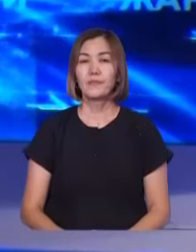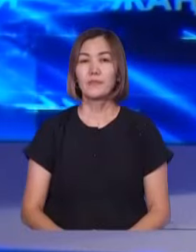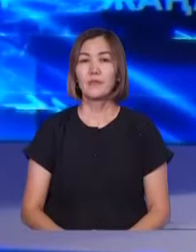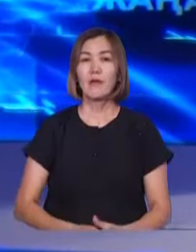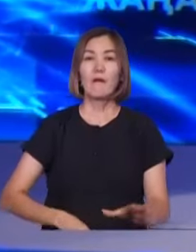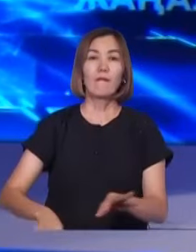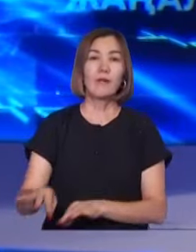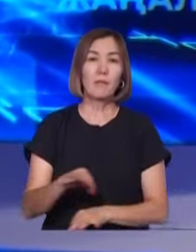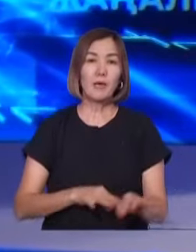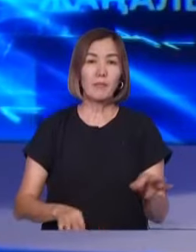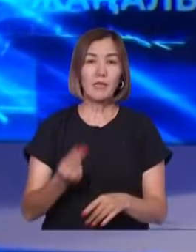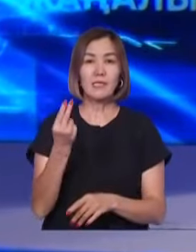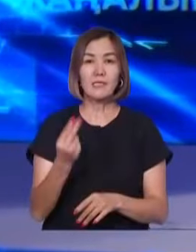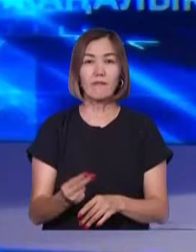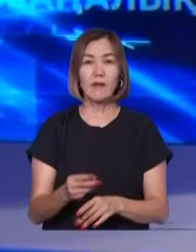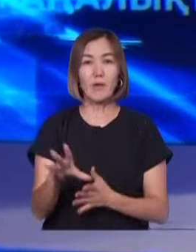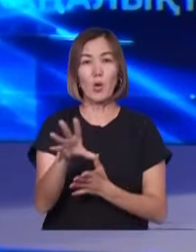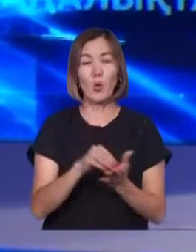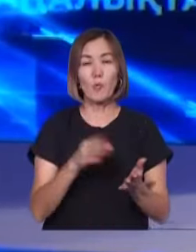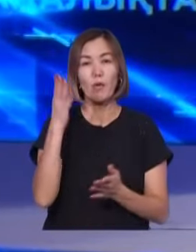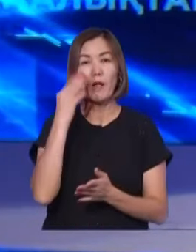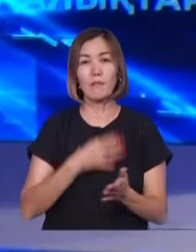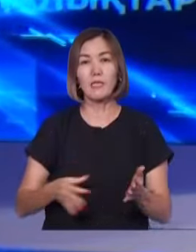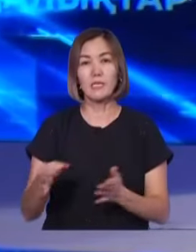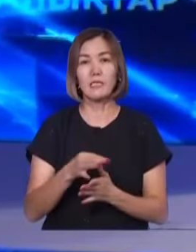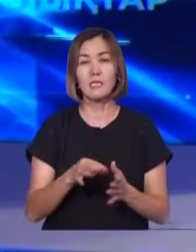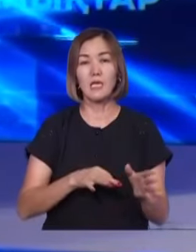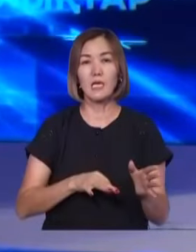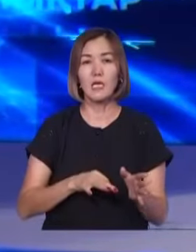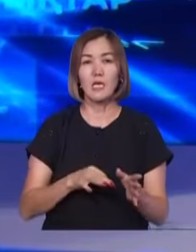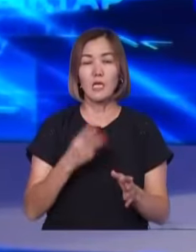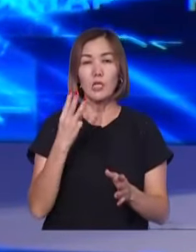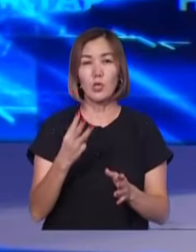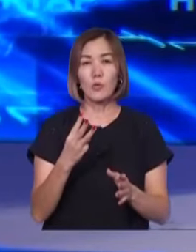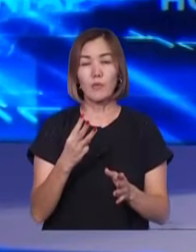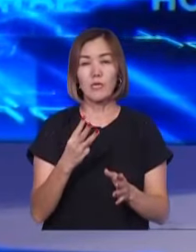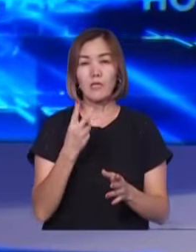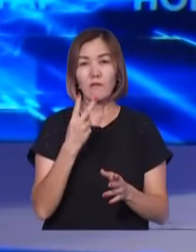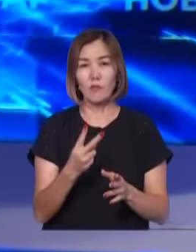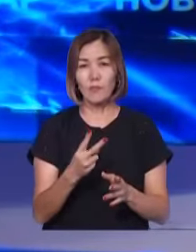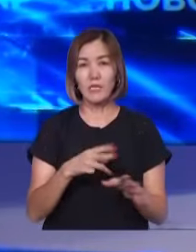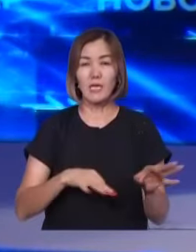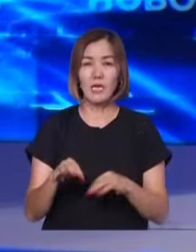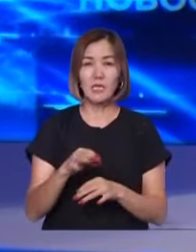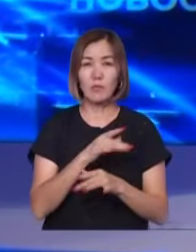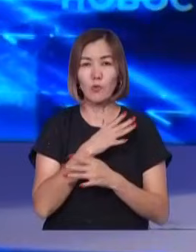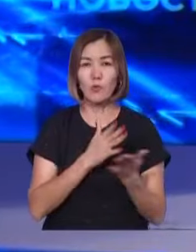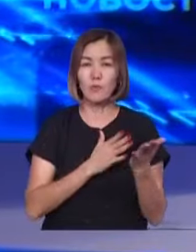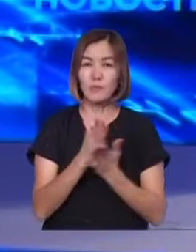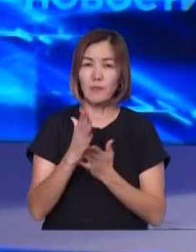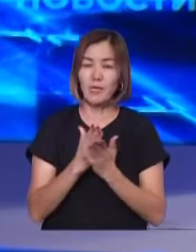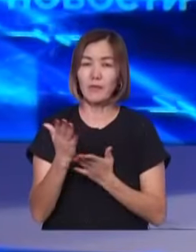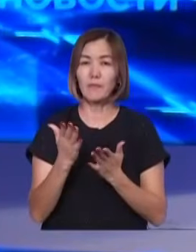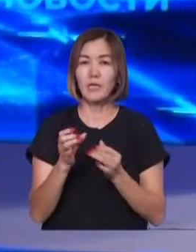область в рамках проекта цифровая копия Алматинской области разработаны трёхмерные и двухмерные карты по многим сферам